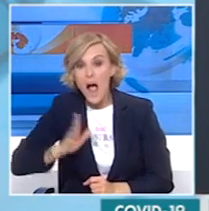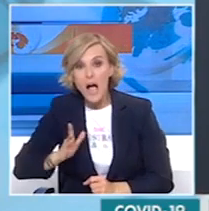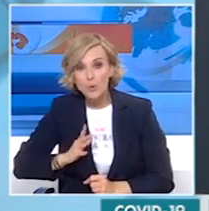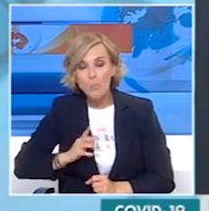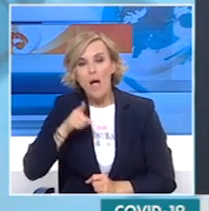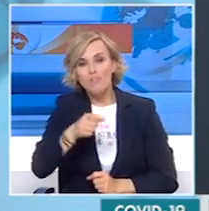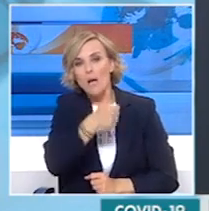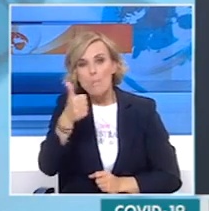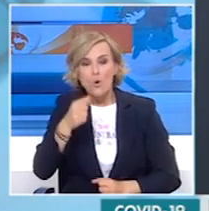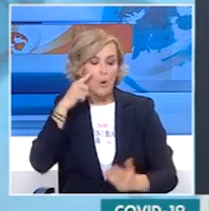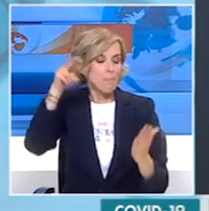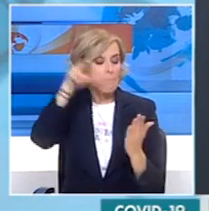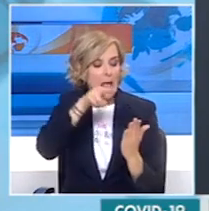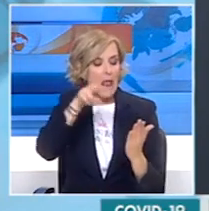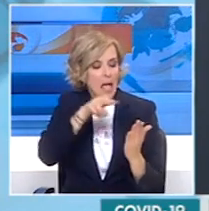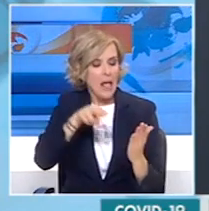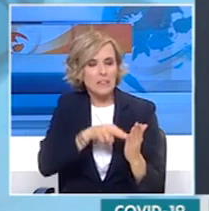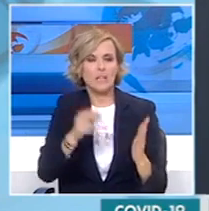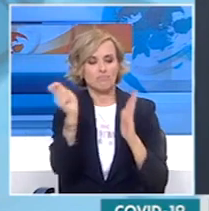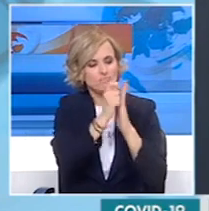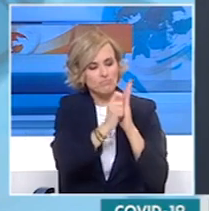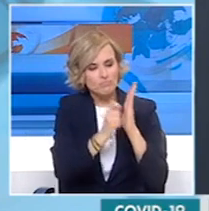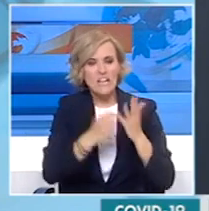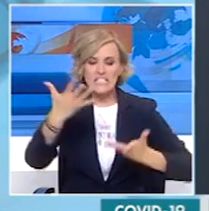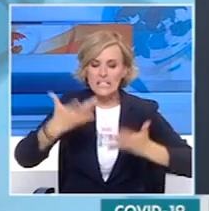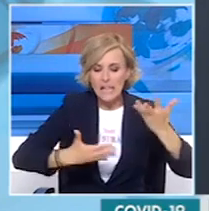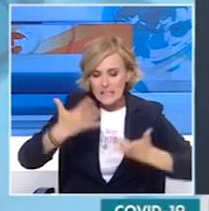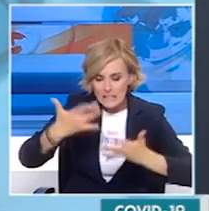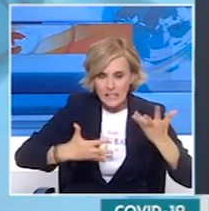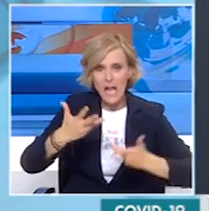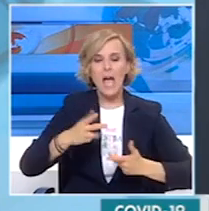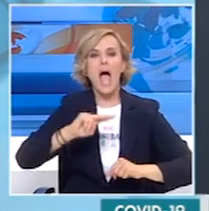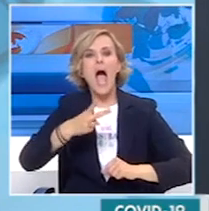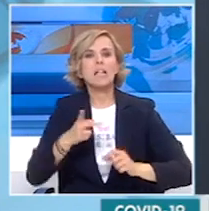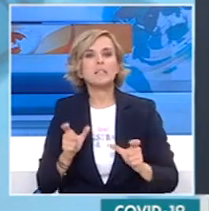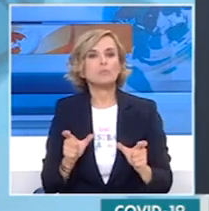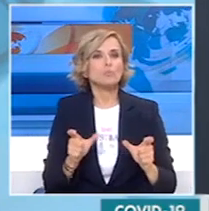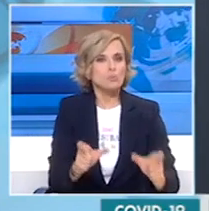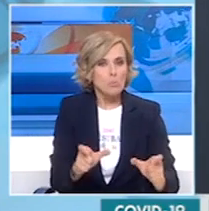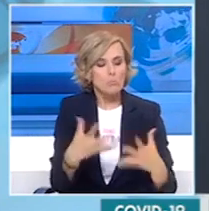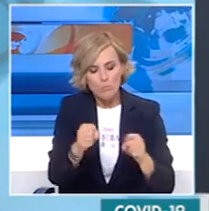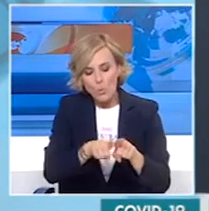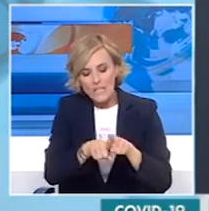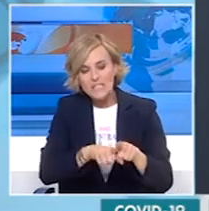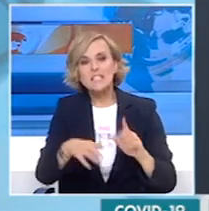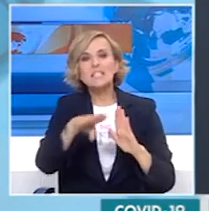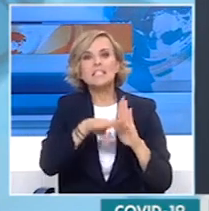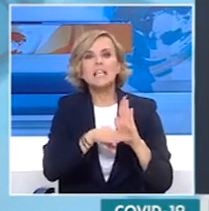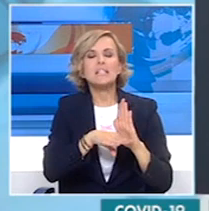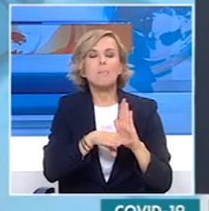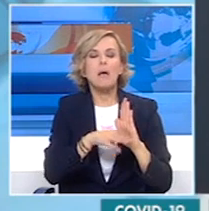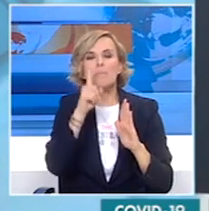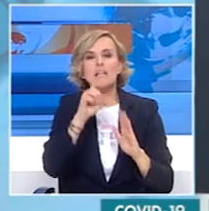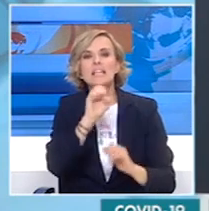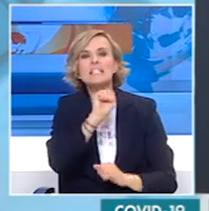οροπιδημιολογικές μελέτες, μελέτες δηλαδή αντισωμάτων, για τις οποίες έχω μιλήσει και άλλη φορά, και μελέτες που έχουν σχέση με το σύστημα Sentinel, το